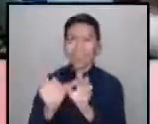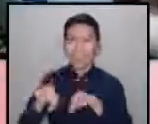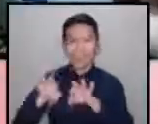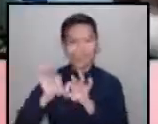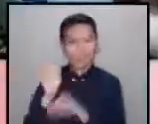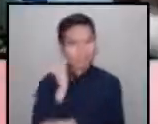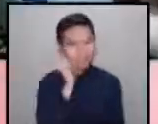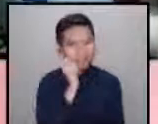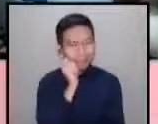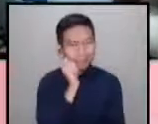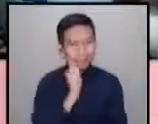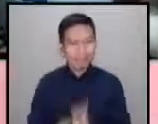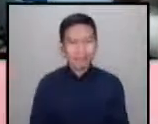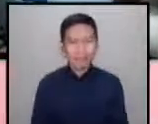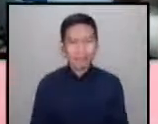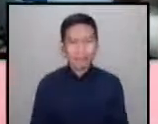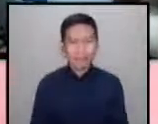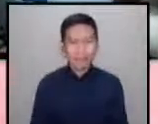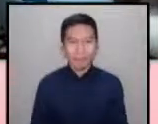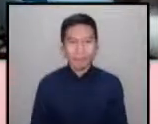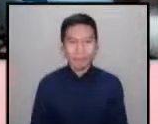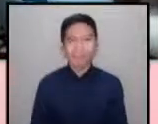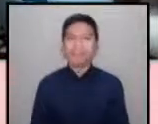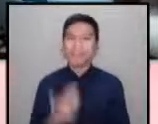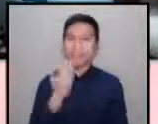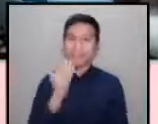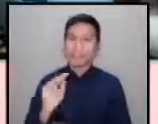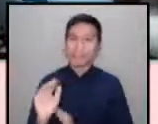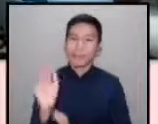Maraming salamat po sa inyong panahon ngayong umaga, Dr. Joseph Lee,